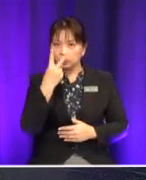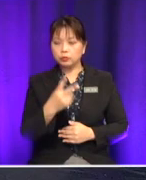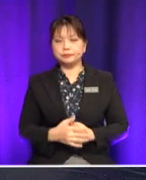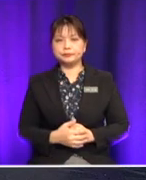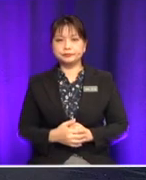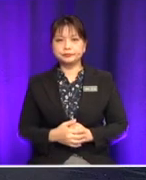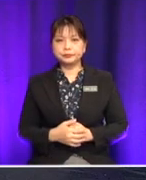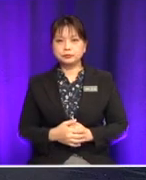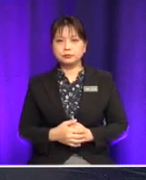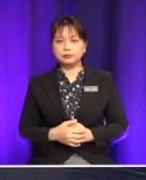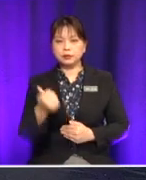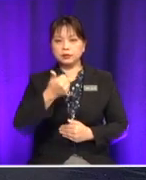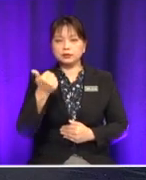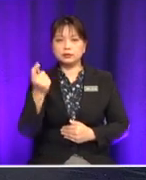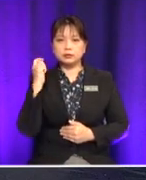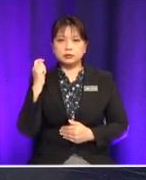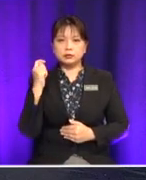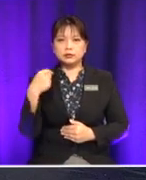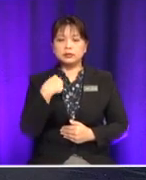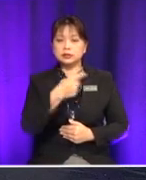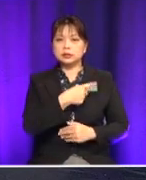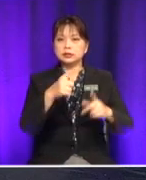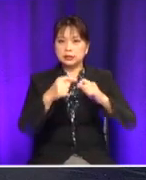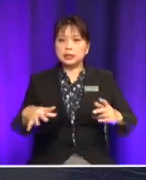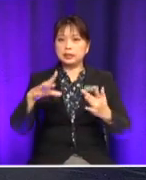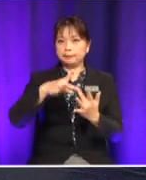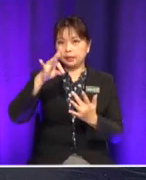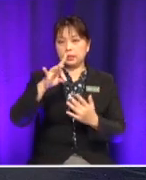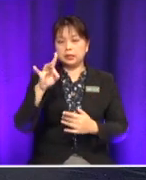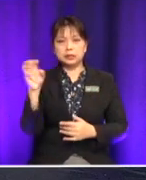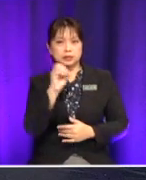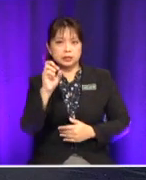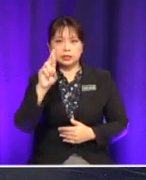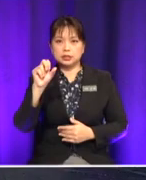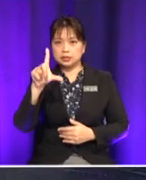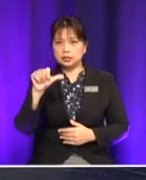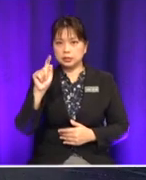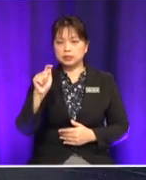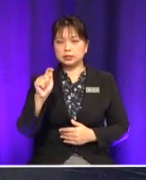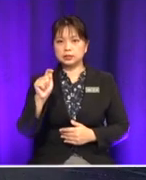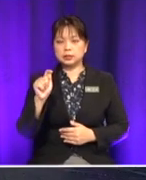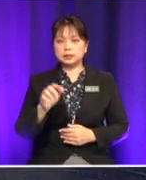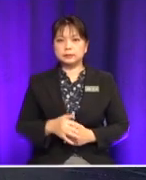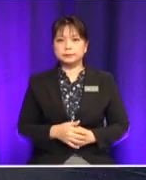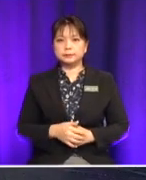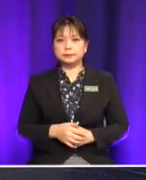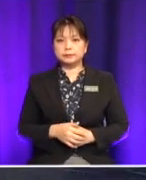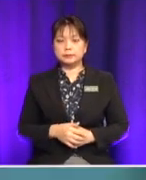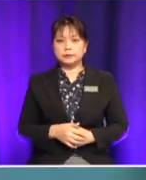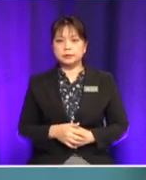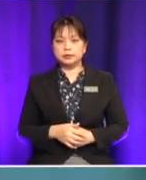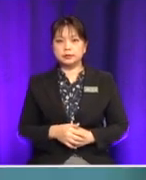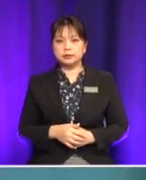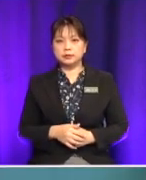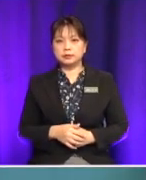itu tadi bentuknya kita sudah pilih takdir alat ini betul oke semua